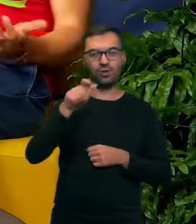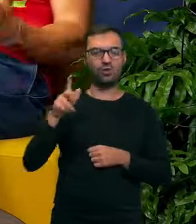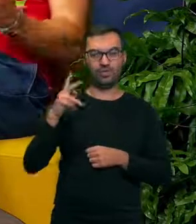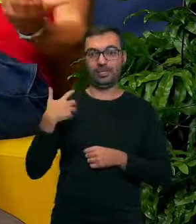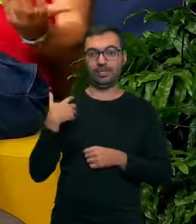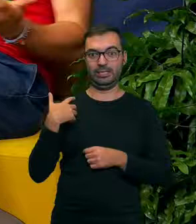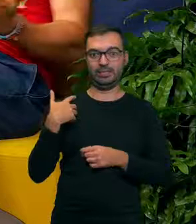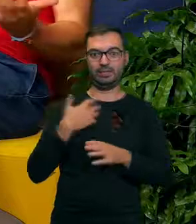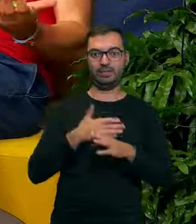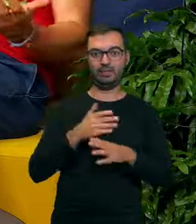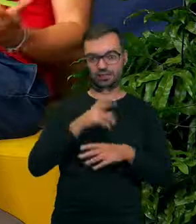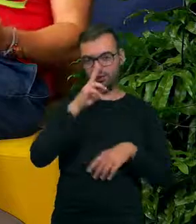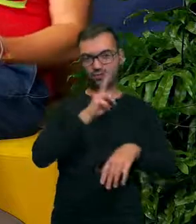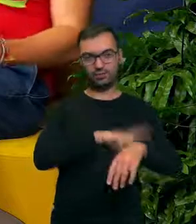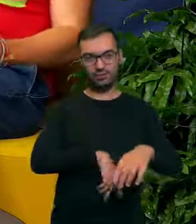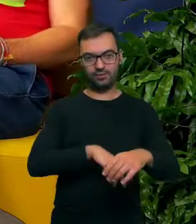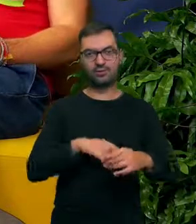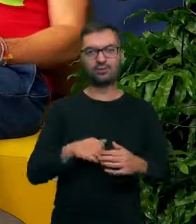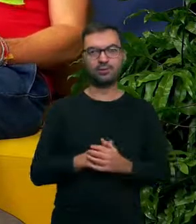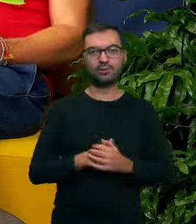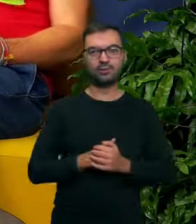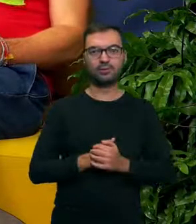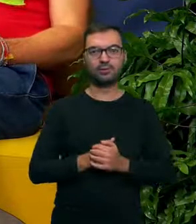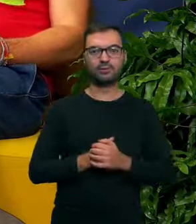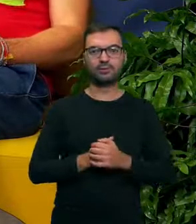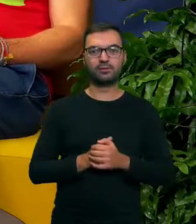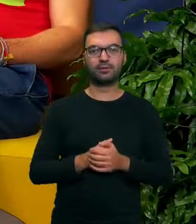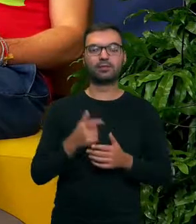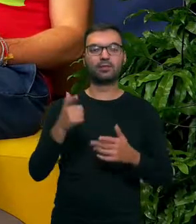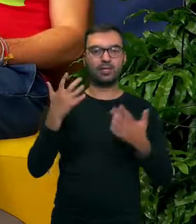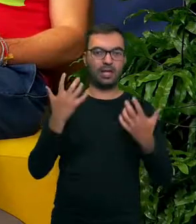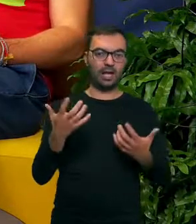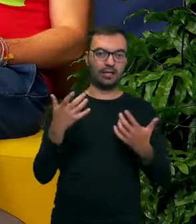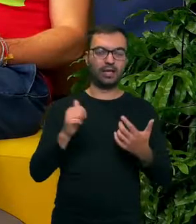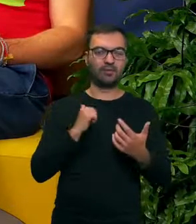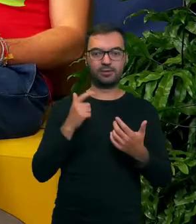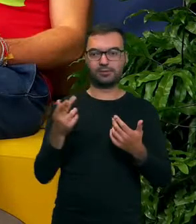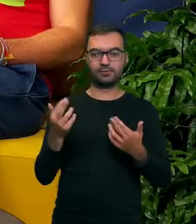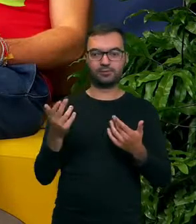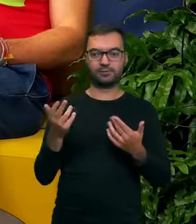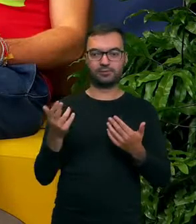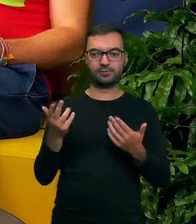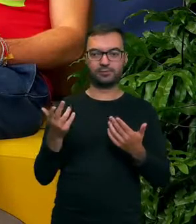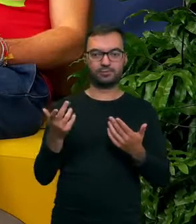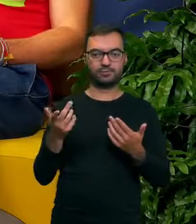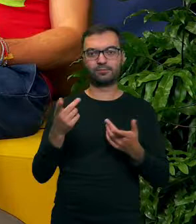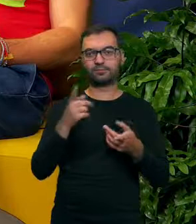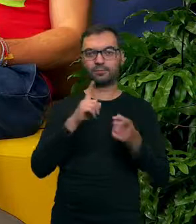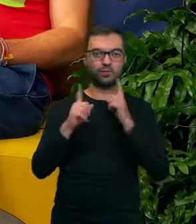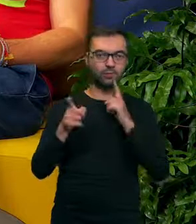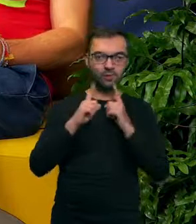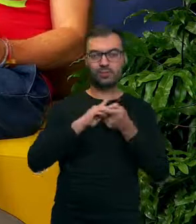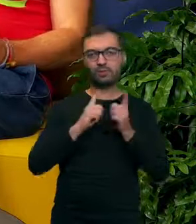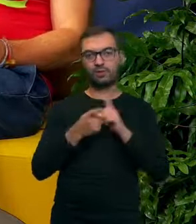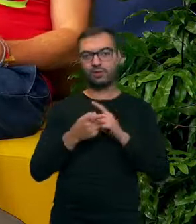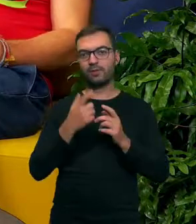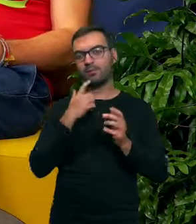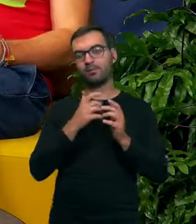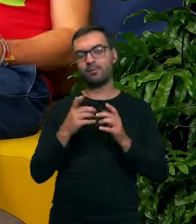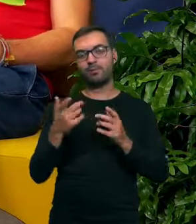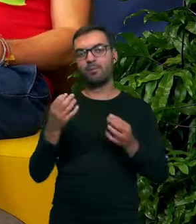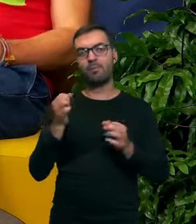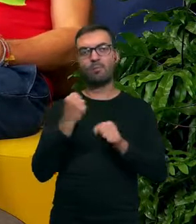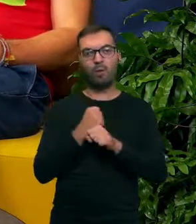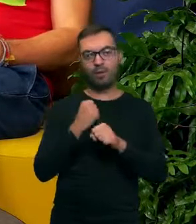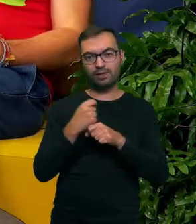żyjących, ze świadków tych wszystkich sytuacji jest chętny, żeby się z nami spotkać, żeby z nami